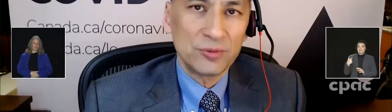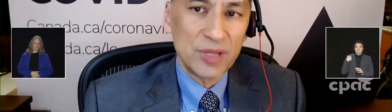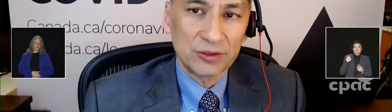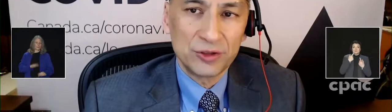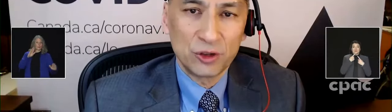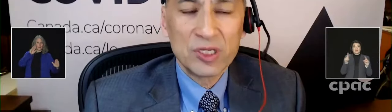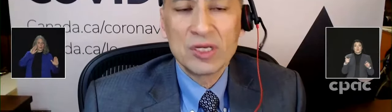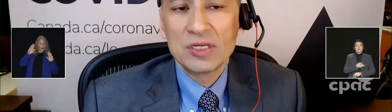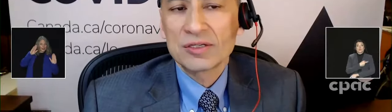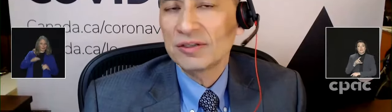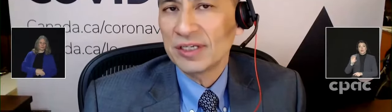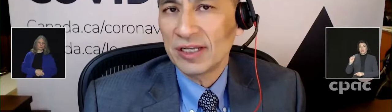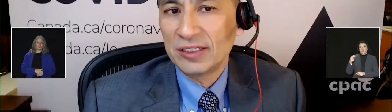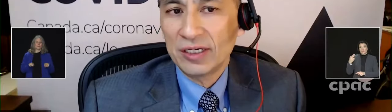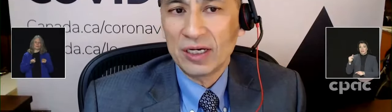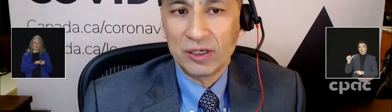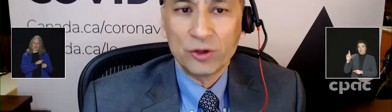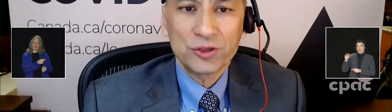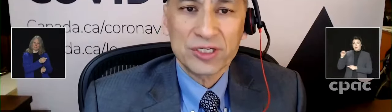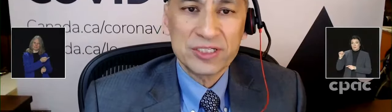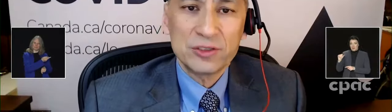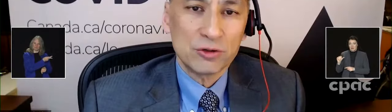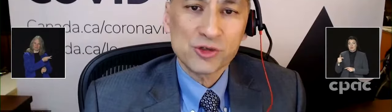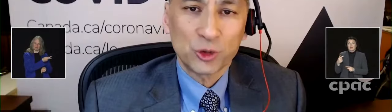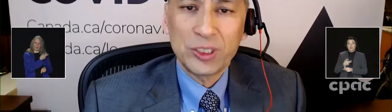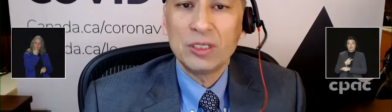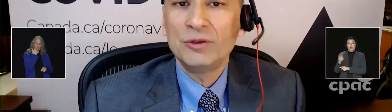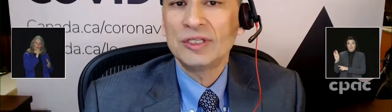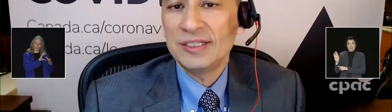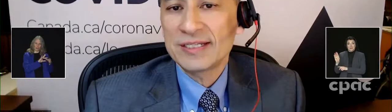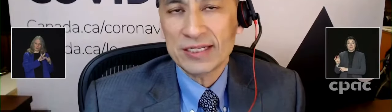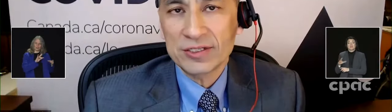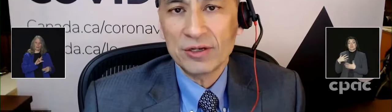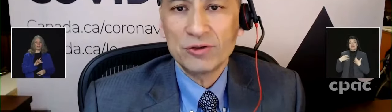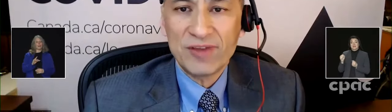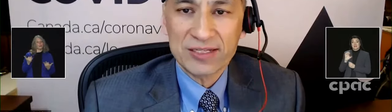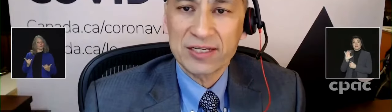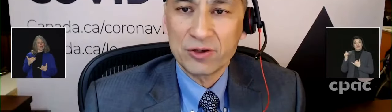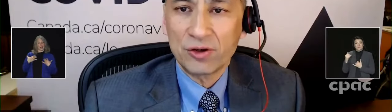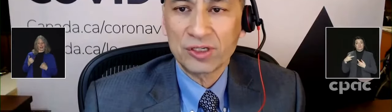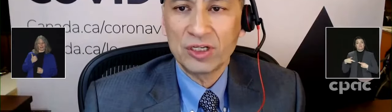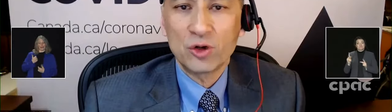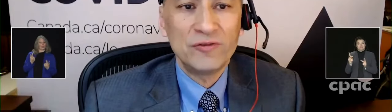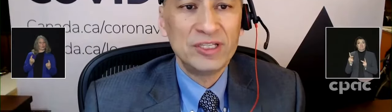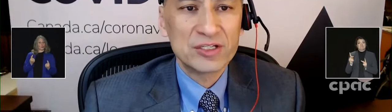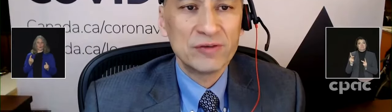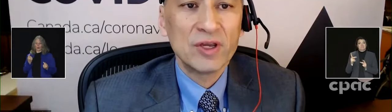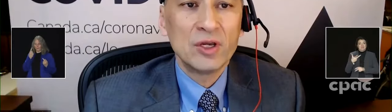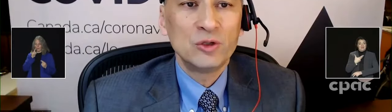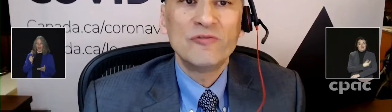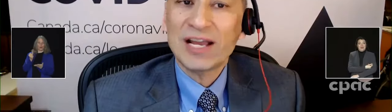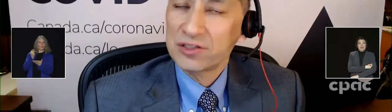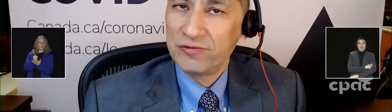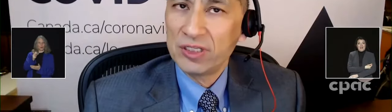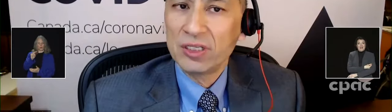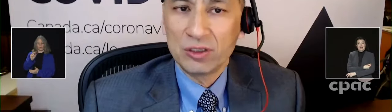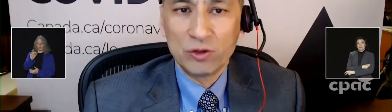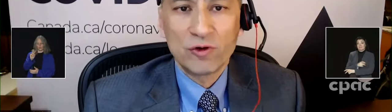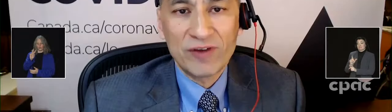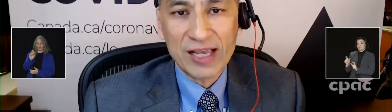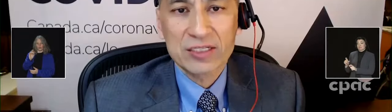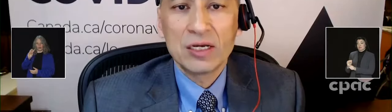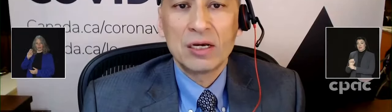le Dr Berthiaume, Santé Canada a autorisé aujourd'hui l'utilisation du vaccin contre le COVID-19, Nuvaxovid,